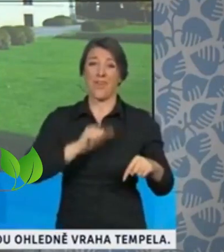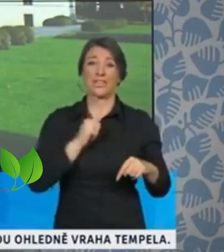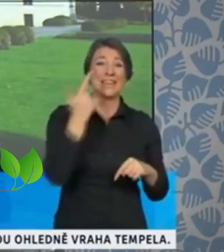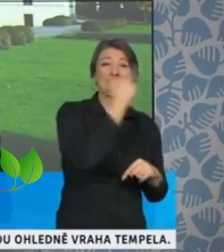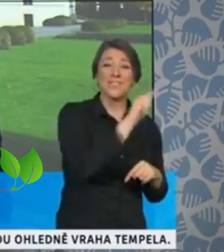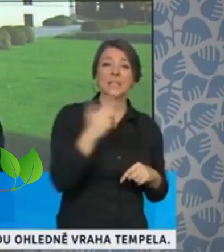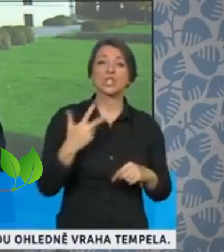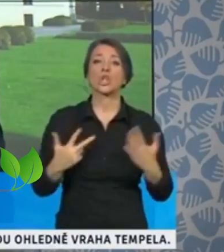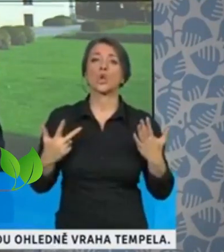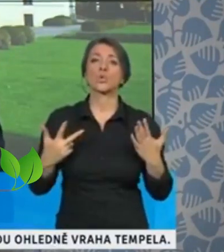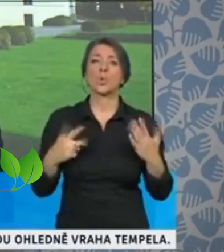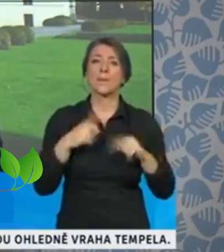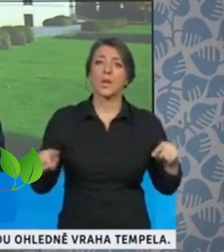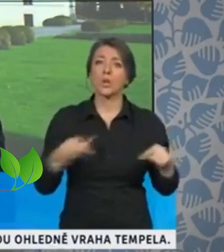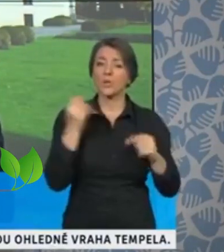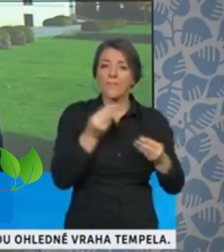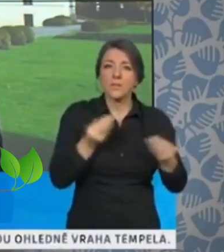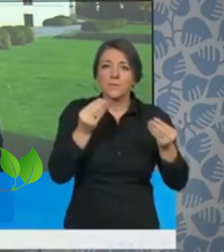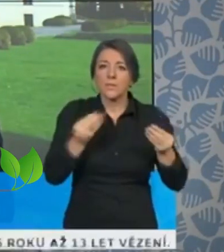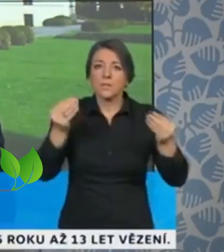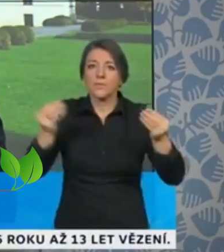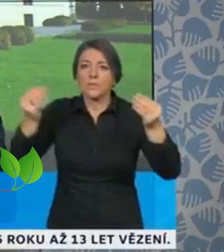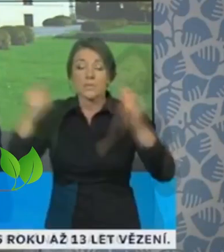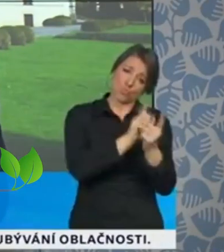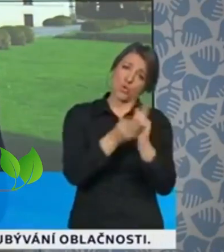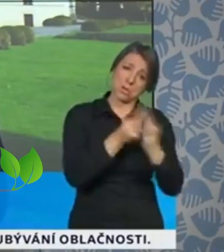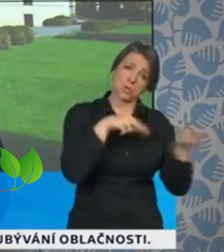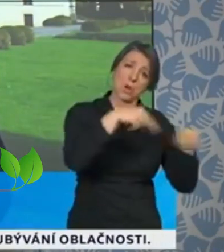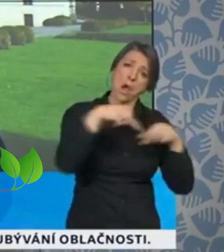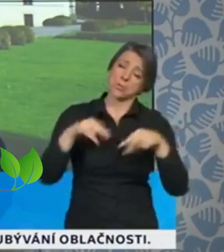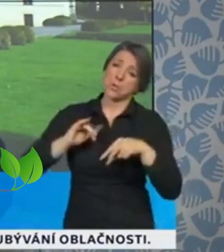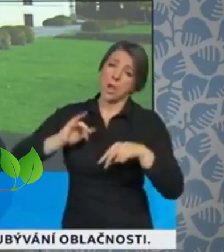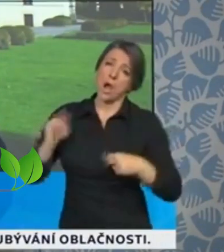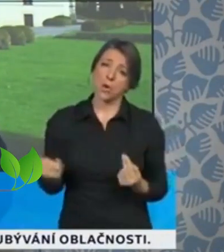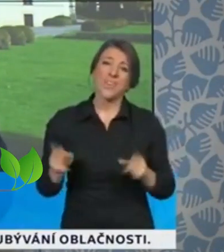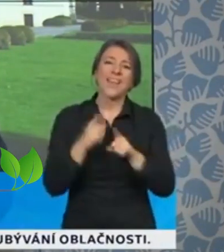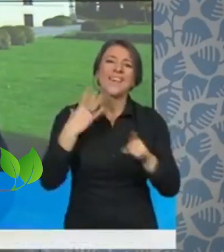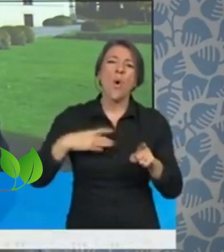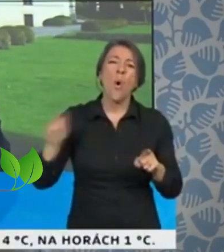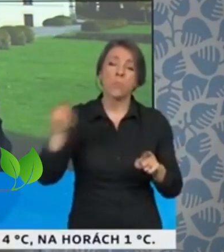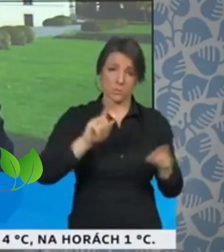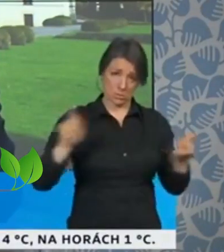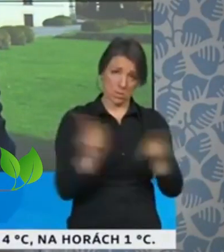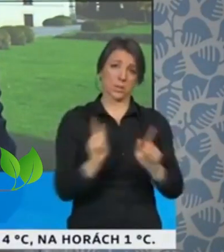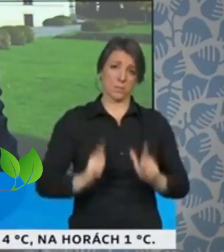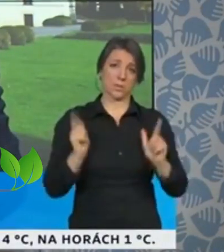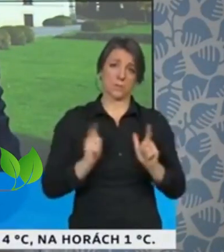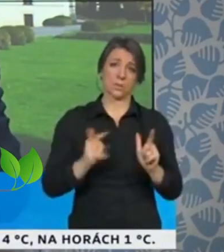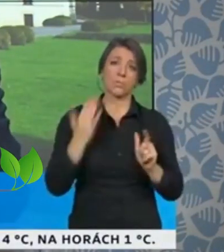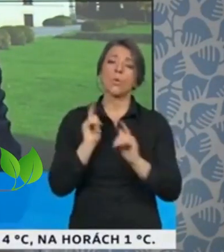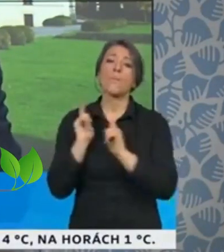miliard. A to je každý rok. To je 100 miliard navíc. Podobně to mají obce, kterým jsme zvýšili